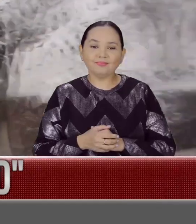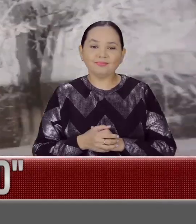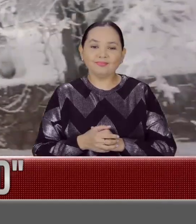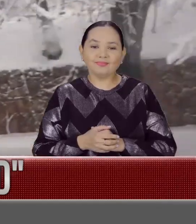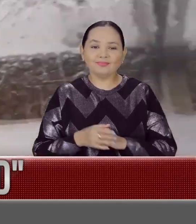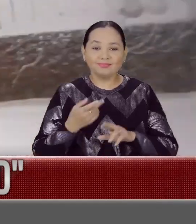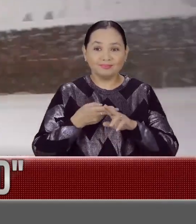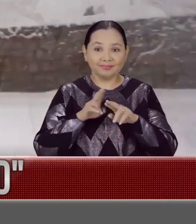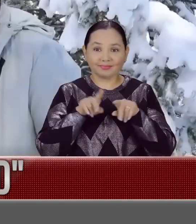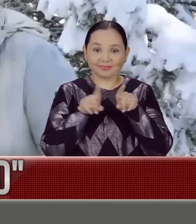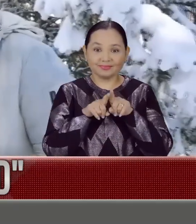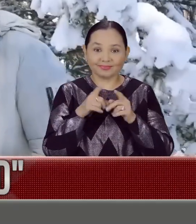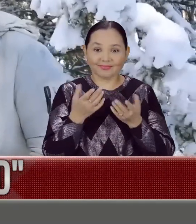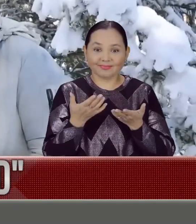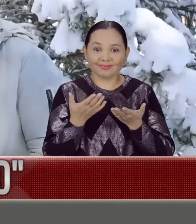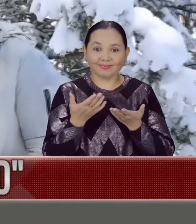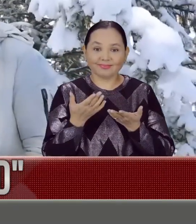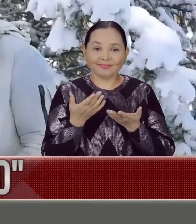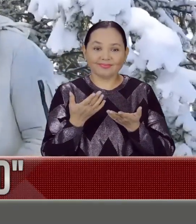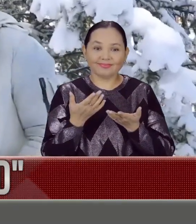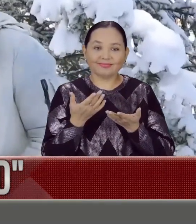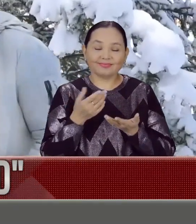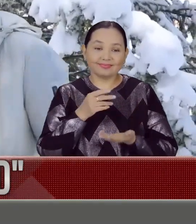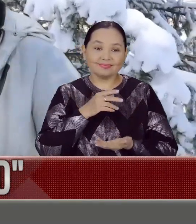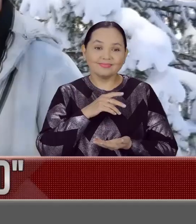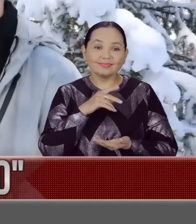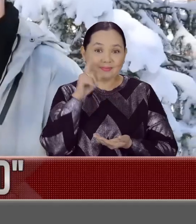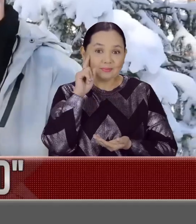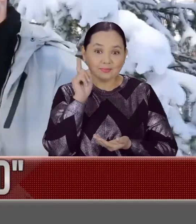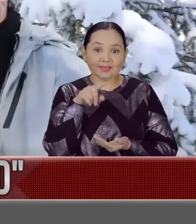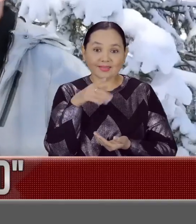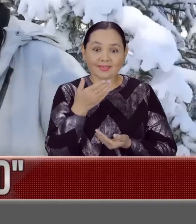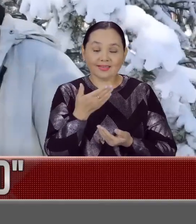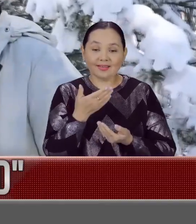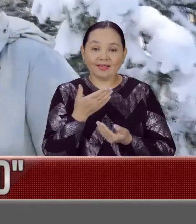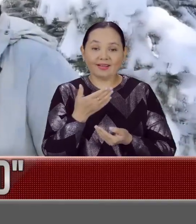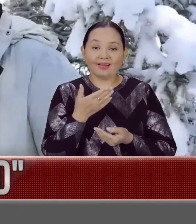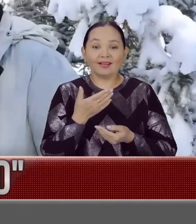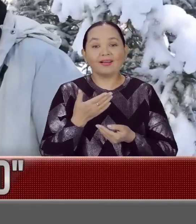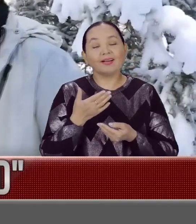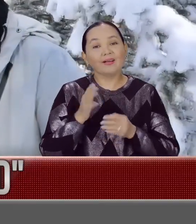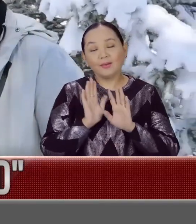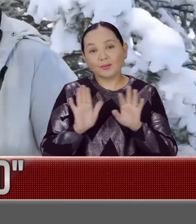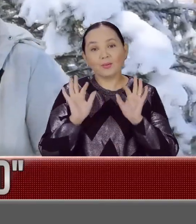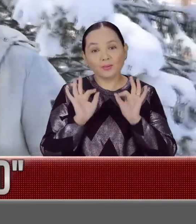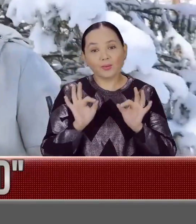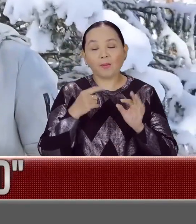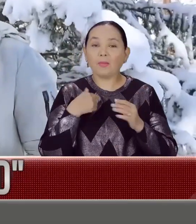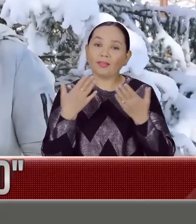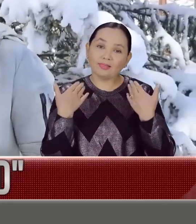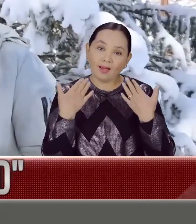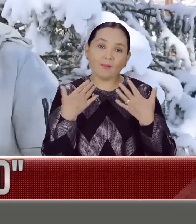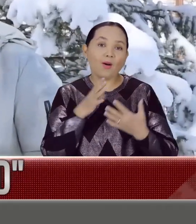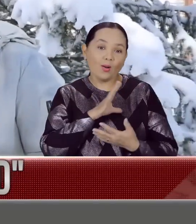Yuzgurish yog'ida. Ishlamay. Ishlamabdilar, bilib oldik. Rostda ishlamadingiz? Yo, to'g'risi men dam oldim.